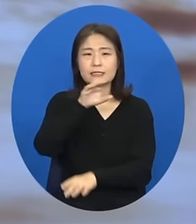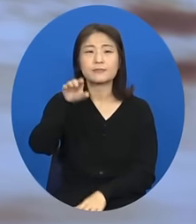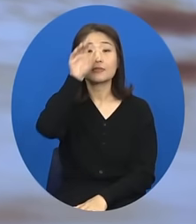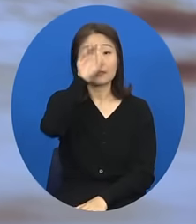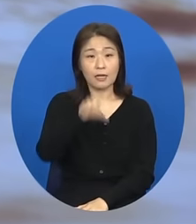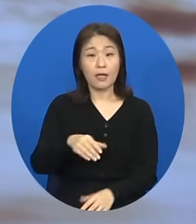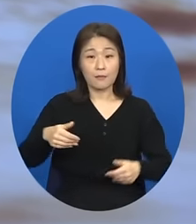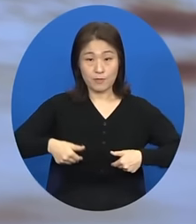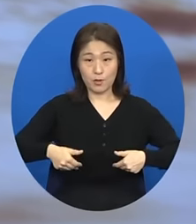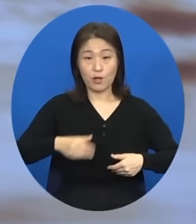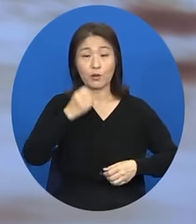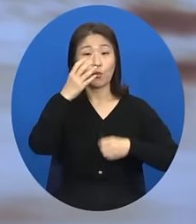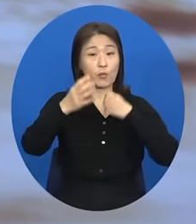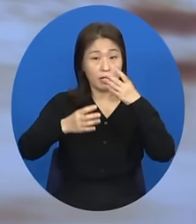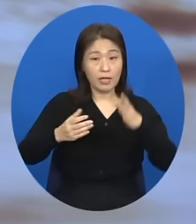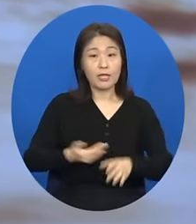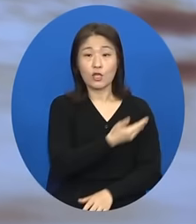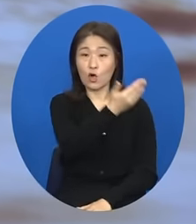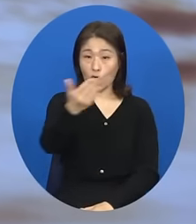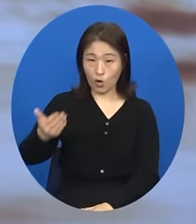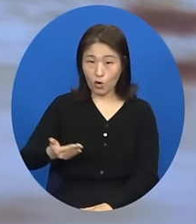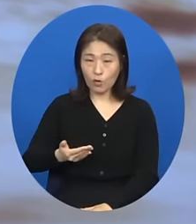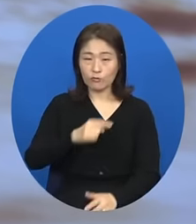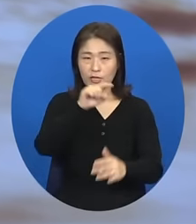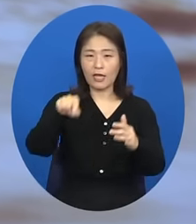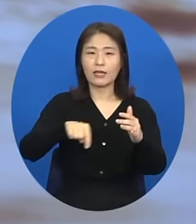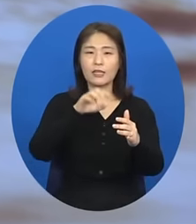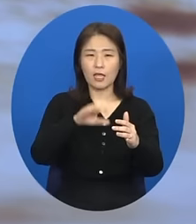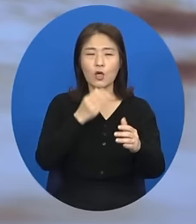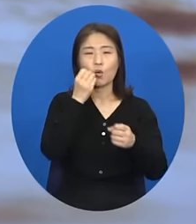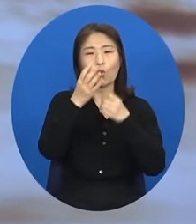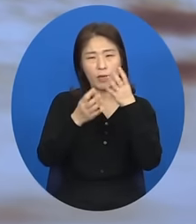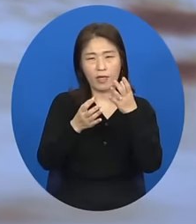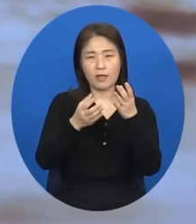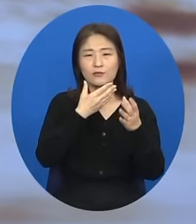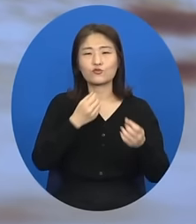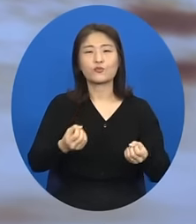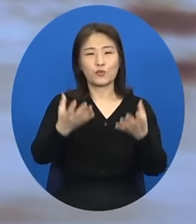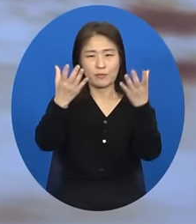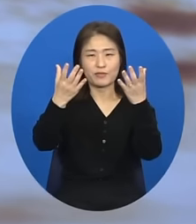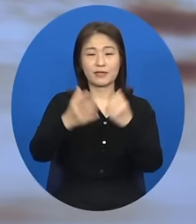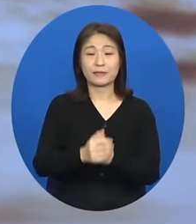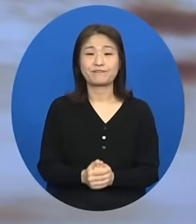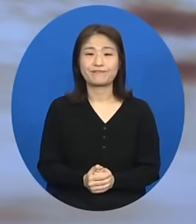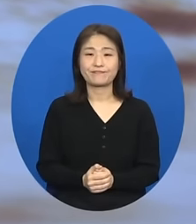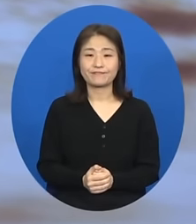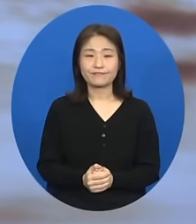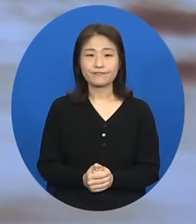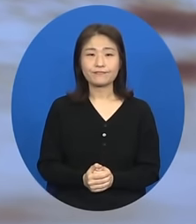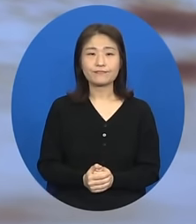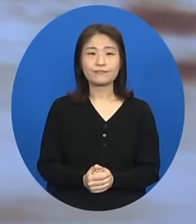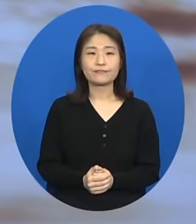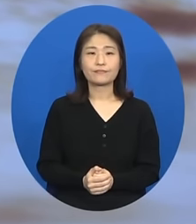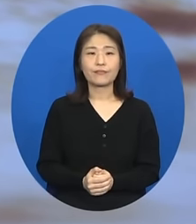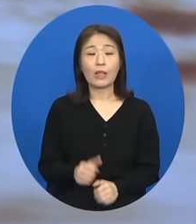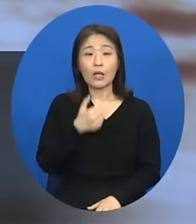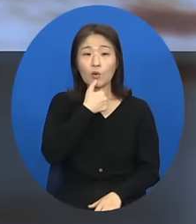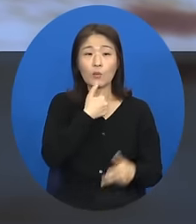온 성도들 가운데 있기를 축복합니다. 이 시간에 말씀을 붙잡고 함께 기도하도록 하겠습니다. 로마서